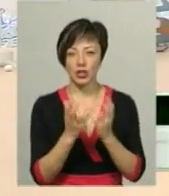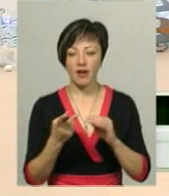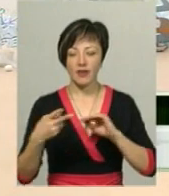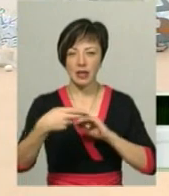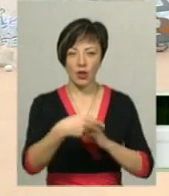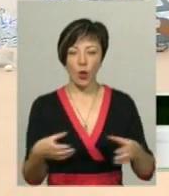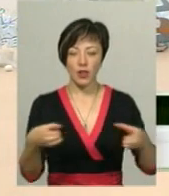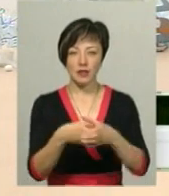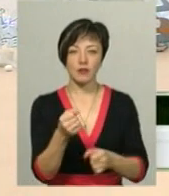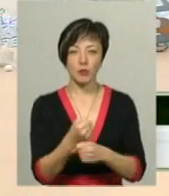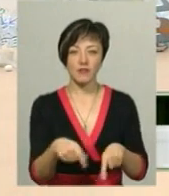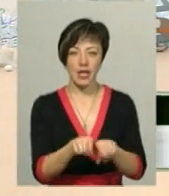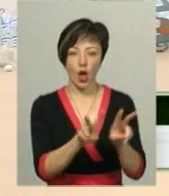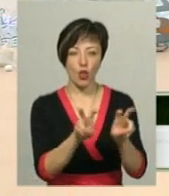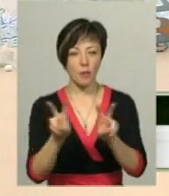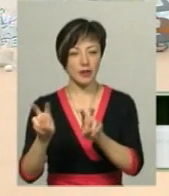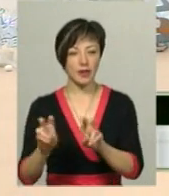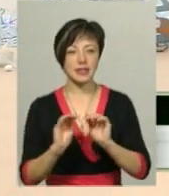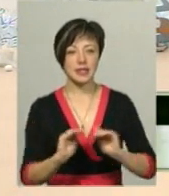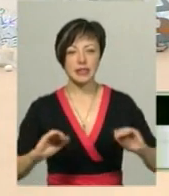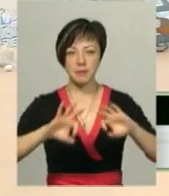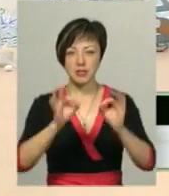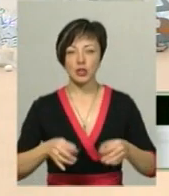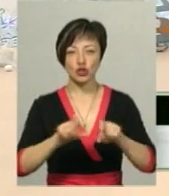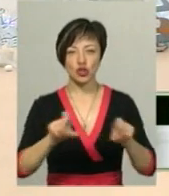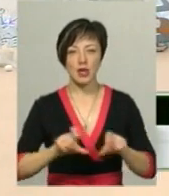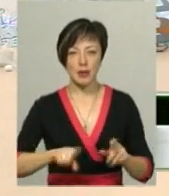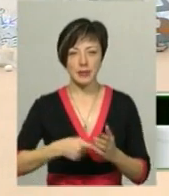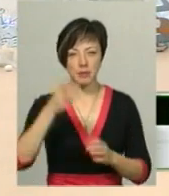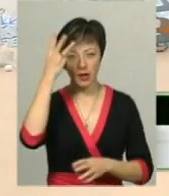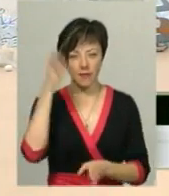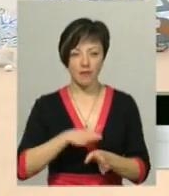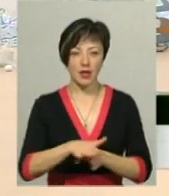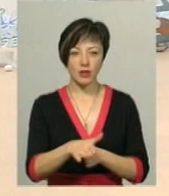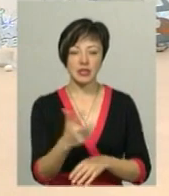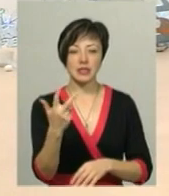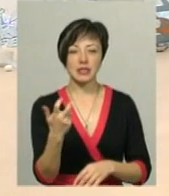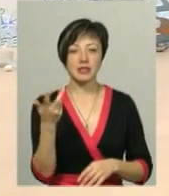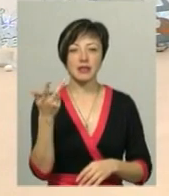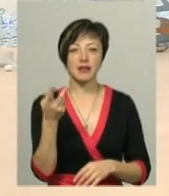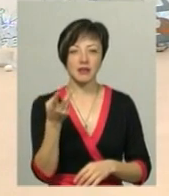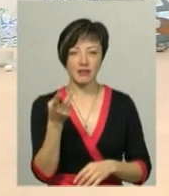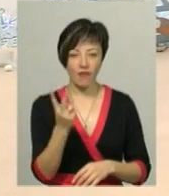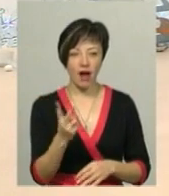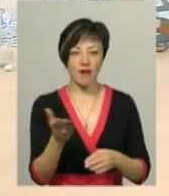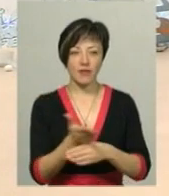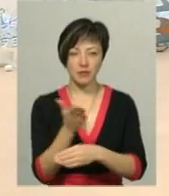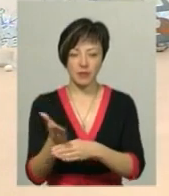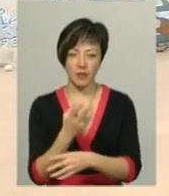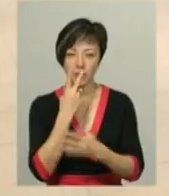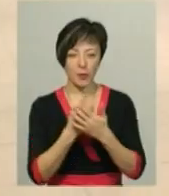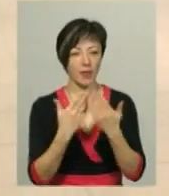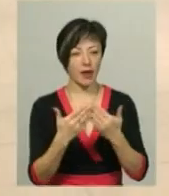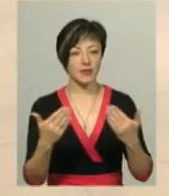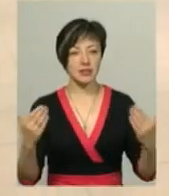колективна робота. Саме в цих номінаціях учні мистецьких шкіл Хмельницького виконали власноруч 302 вироби, які представлені на